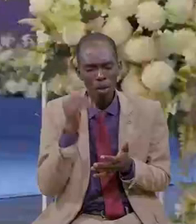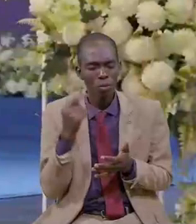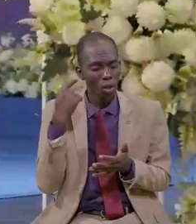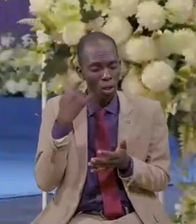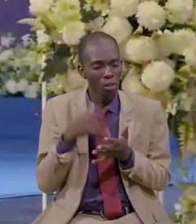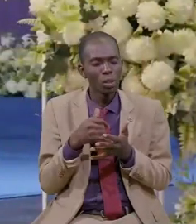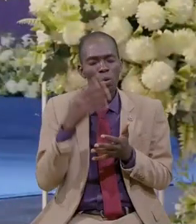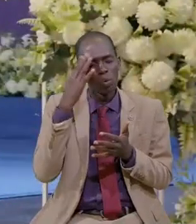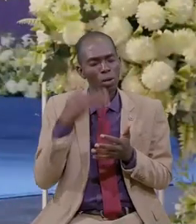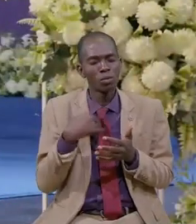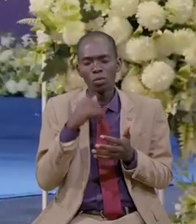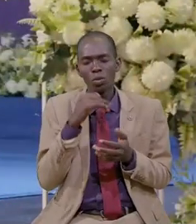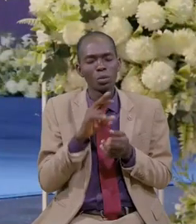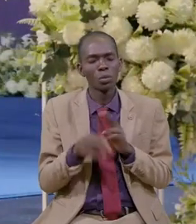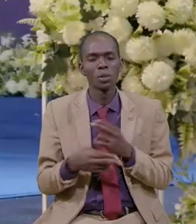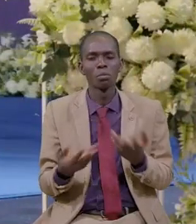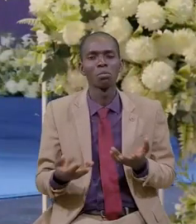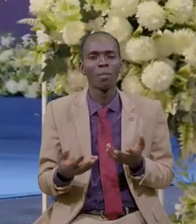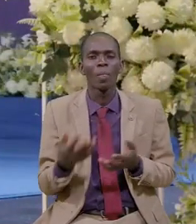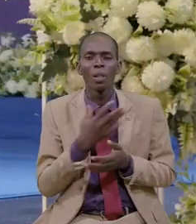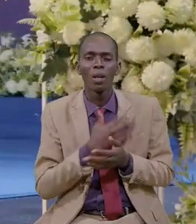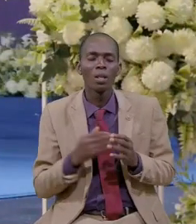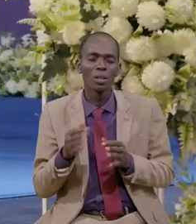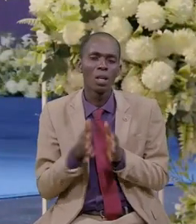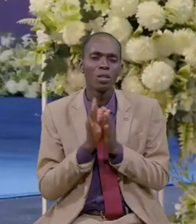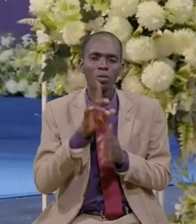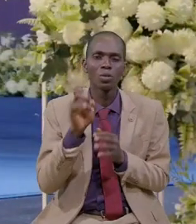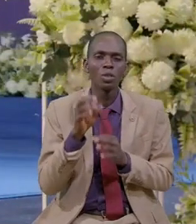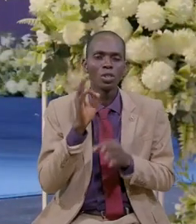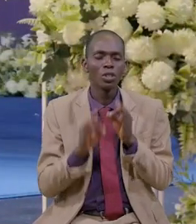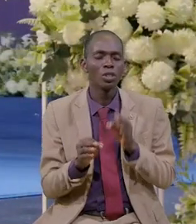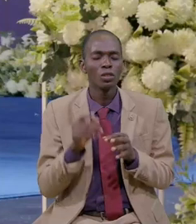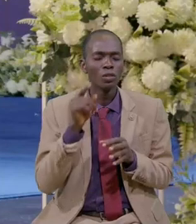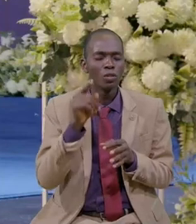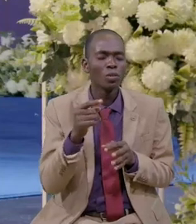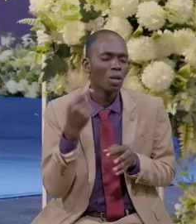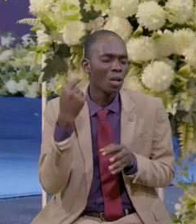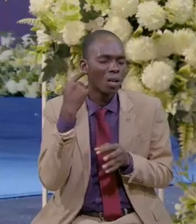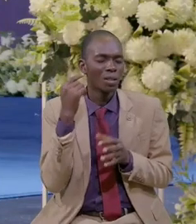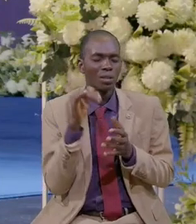entendu parler de la repentance? Un pas défini qui te sépare du passé et t'amène